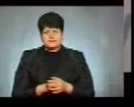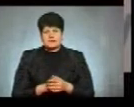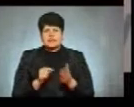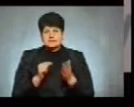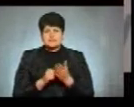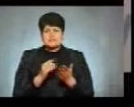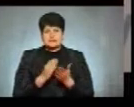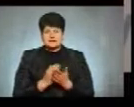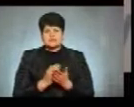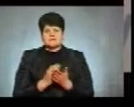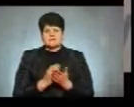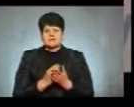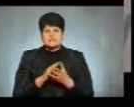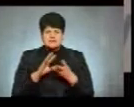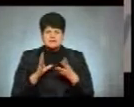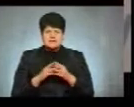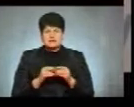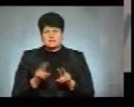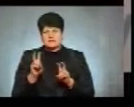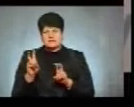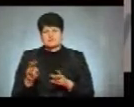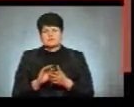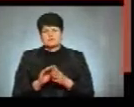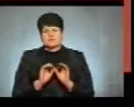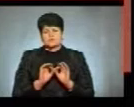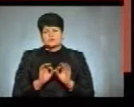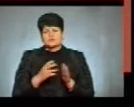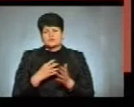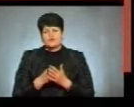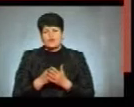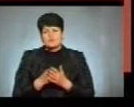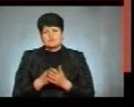такі декларативні, загальними фразами вони описують свої наміри.